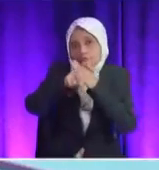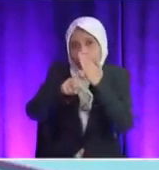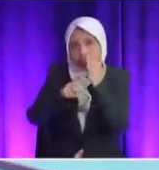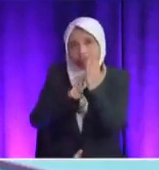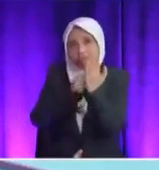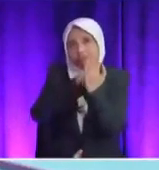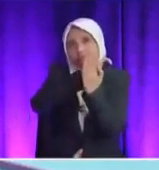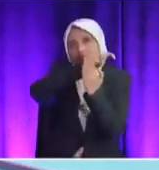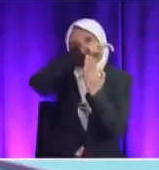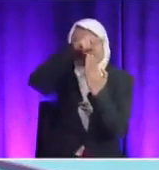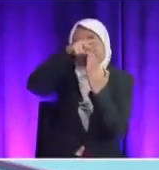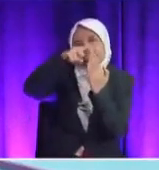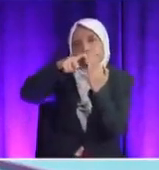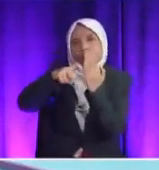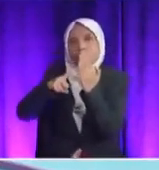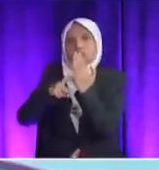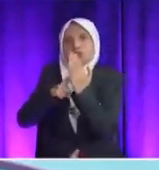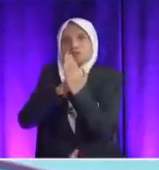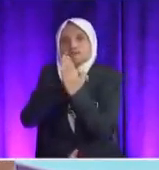Agus baik